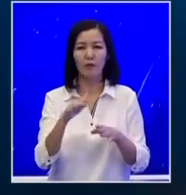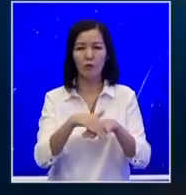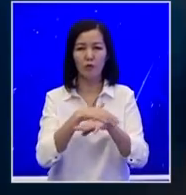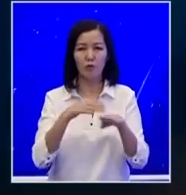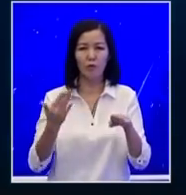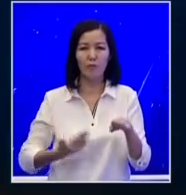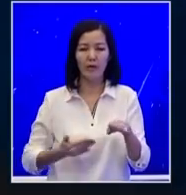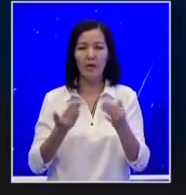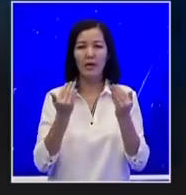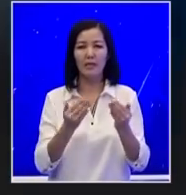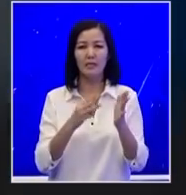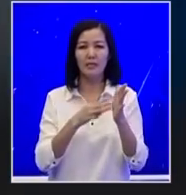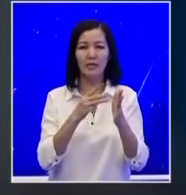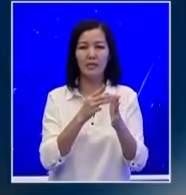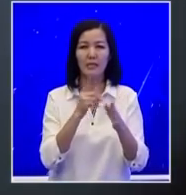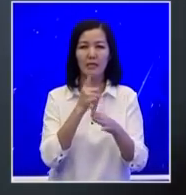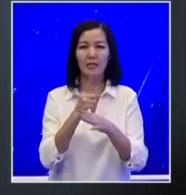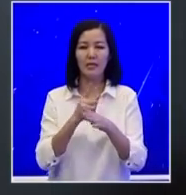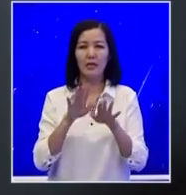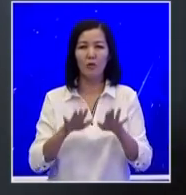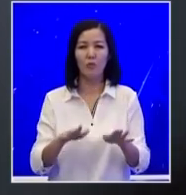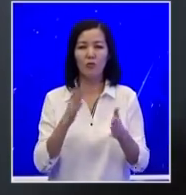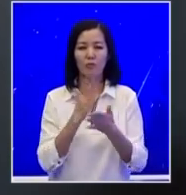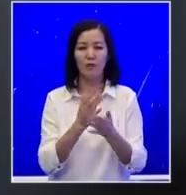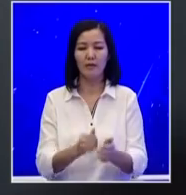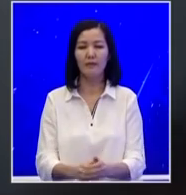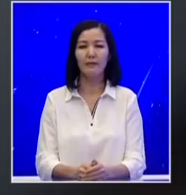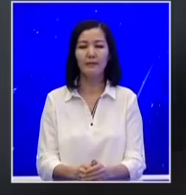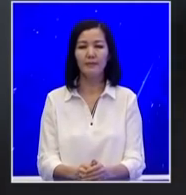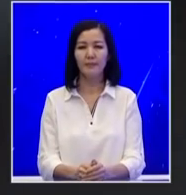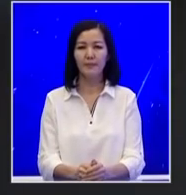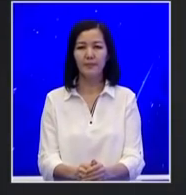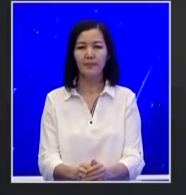бар мекенде қазір 8 санитарлық бекет жұмыс істеп тұр.